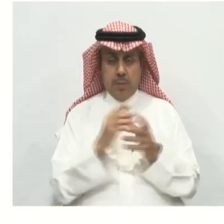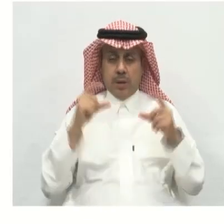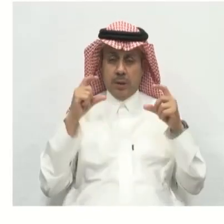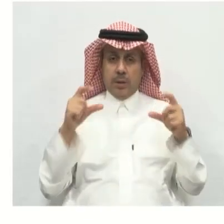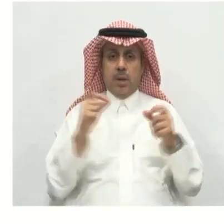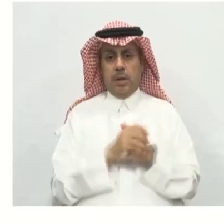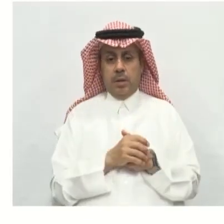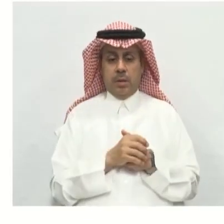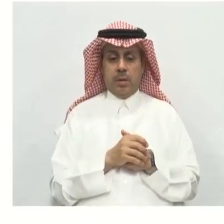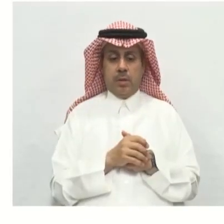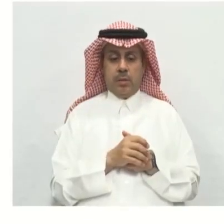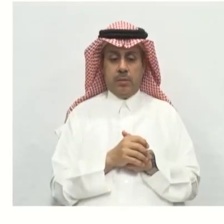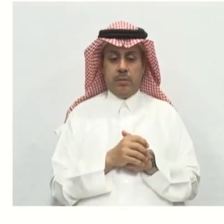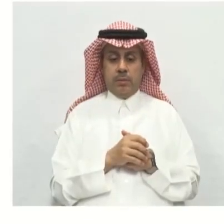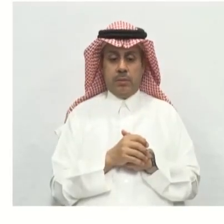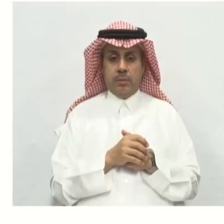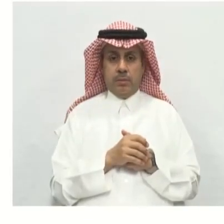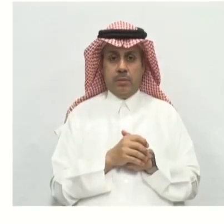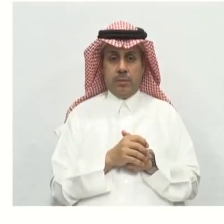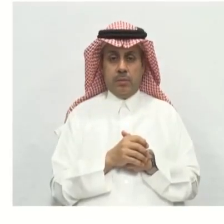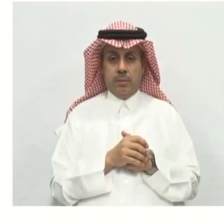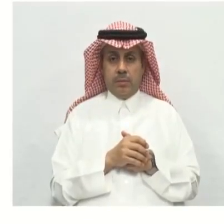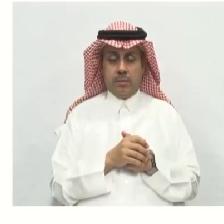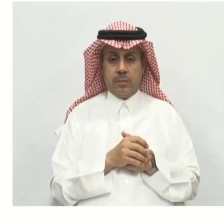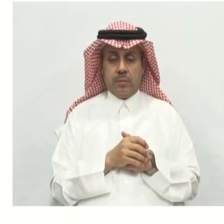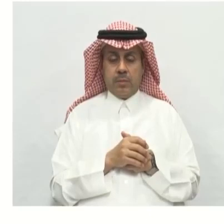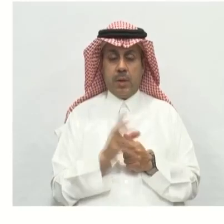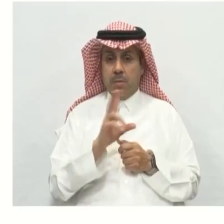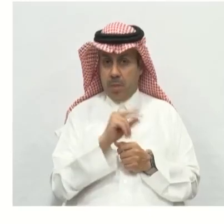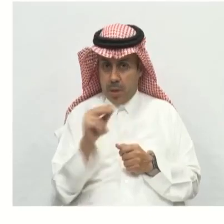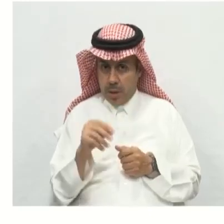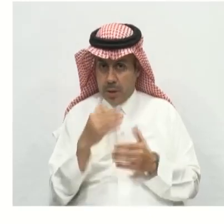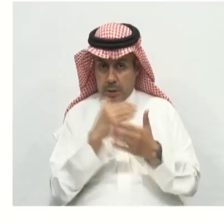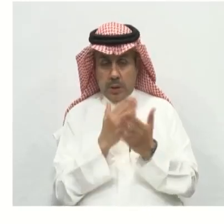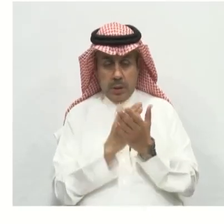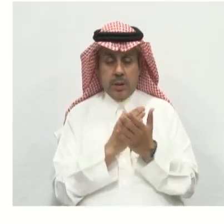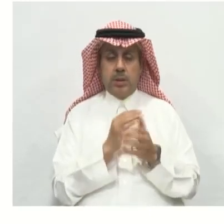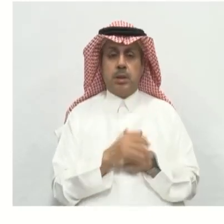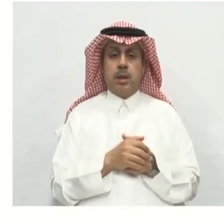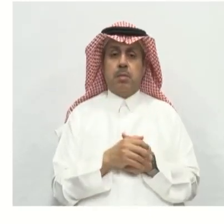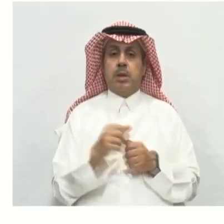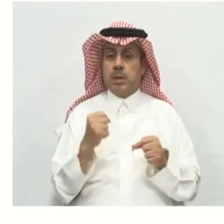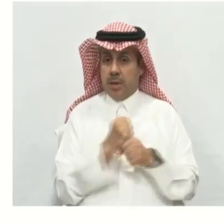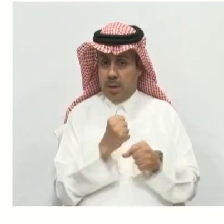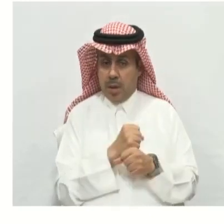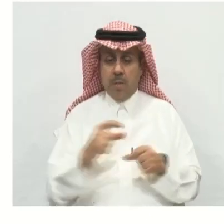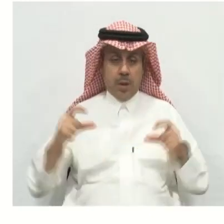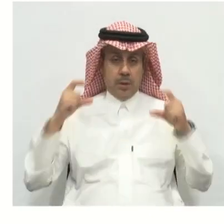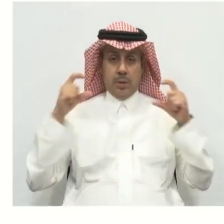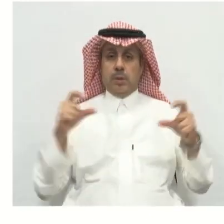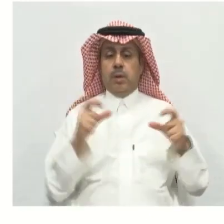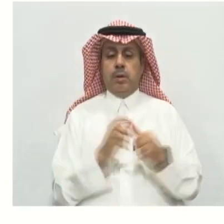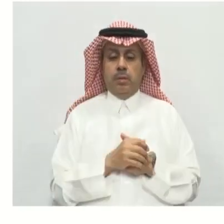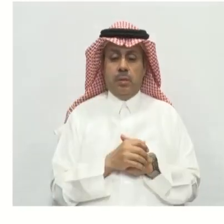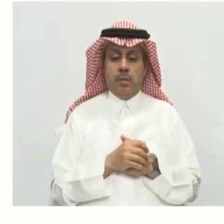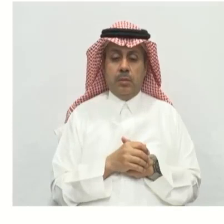تناز دك عندنا مثال التقسيم باستخدام الداله تكويز دك نلاحظ لدينا هنا